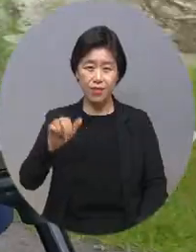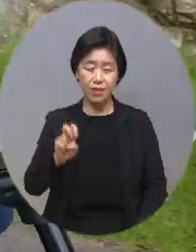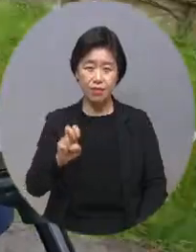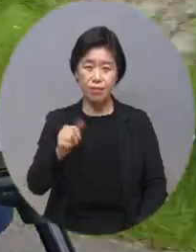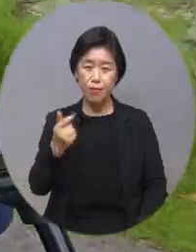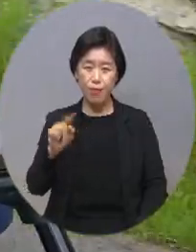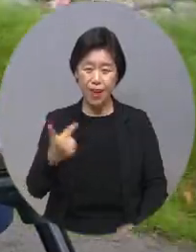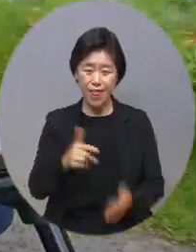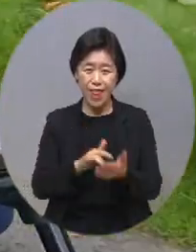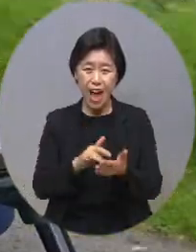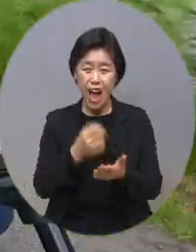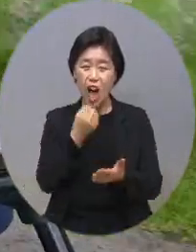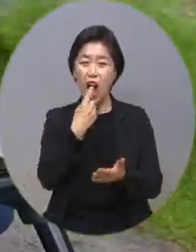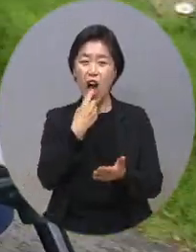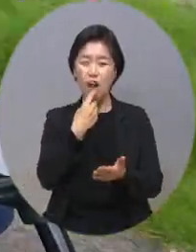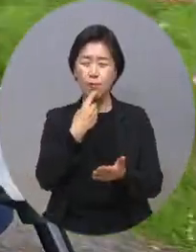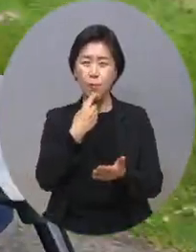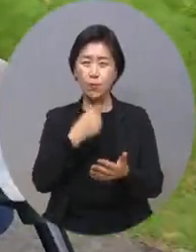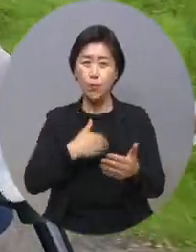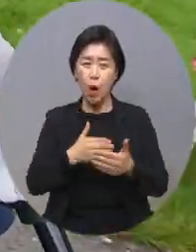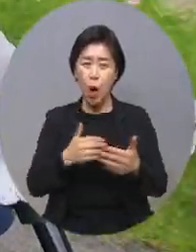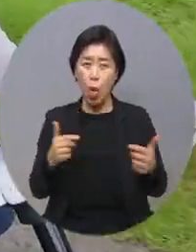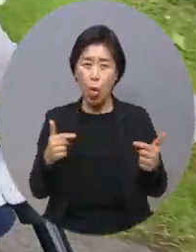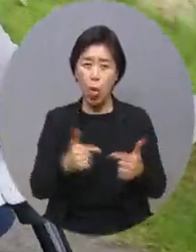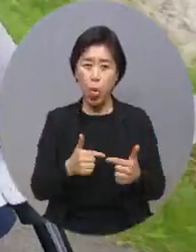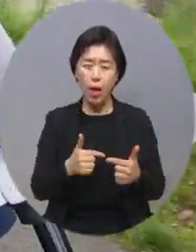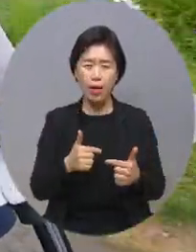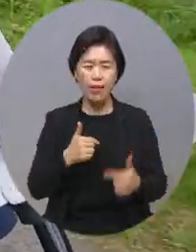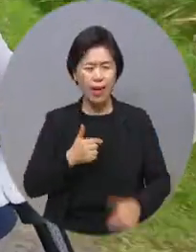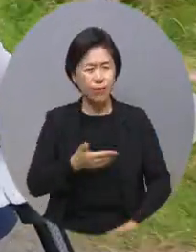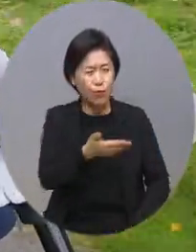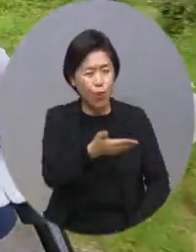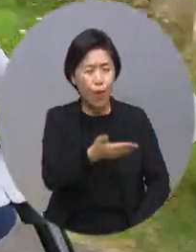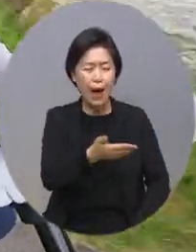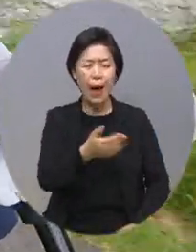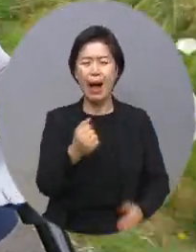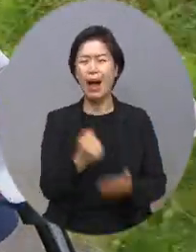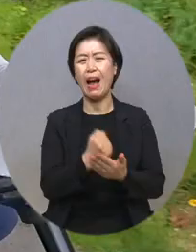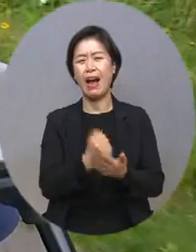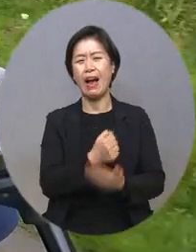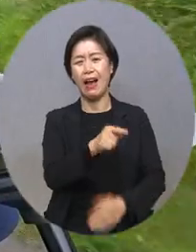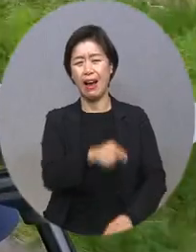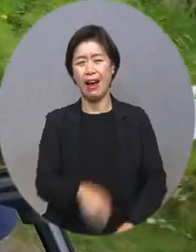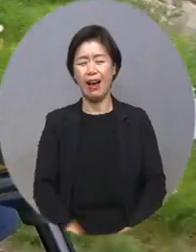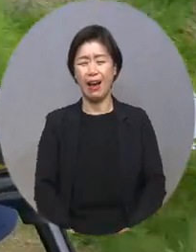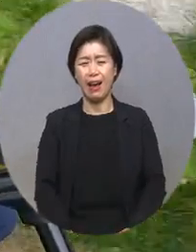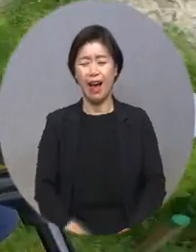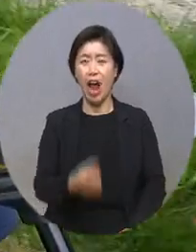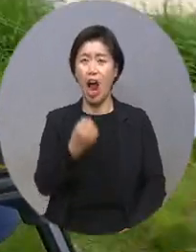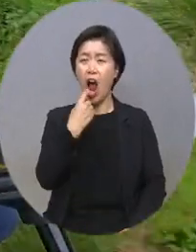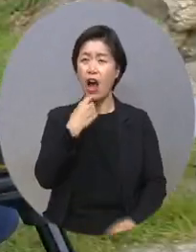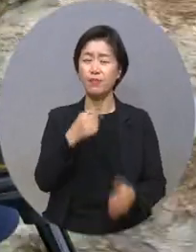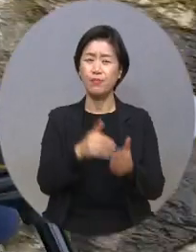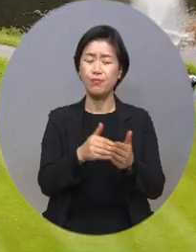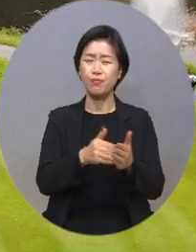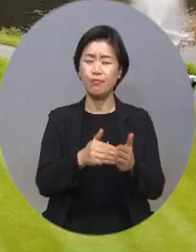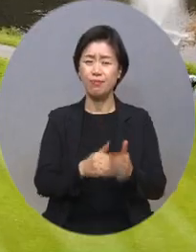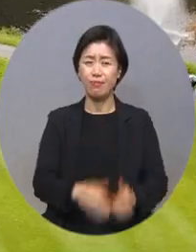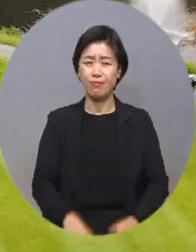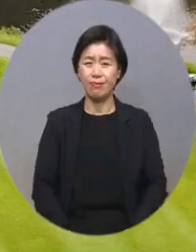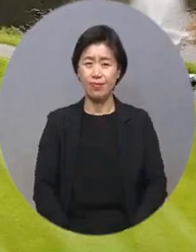아, 잘 먹었네. 냅다 받아 먹어. 아, 시원했다. 시원했어 이거. 아, 시원하죠. 아니 그걸 조금 더 때 원샷하더라고. 조금 더 먹으려고 그랬는데.